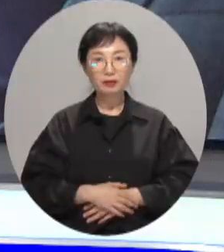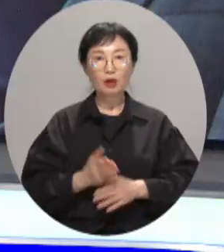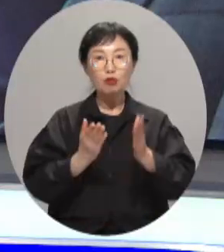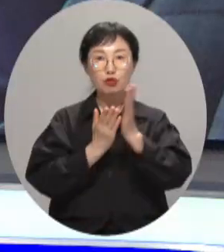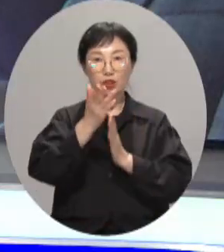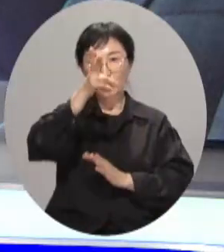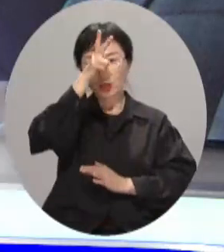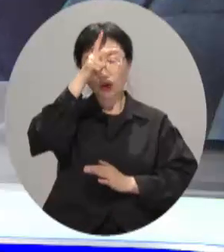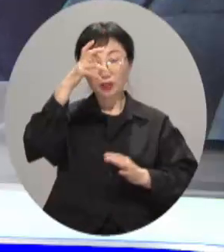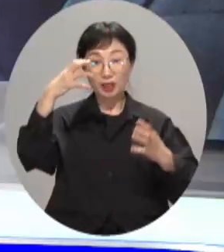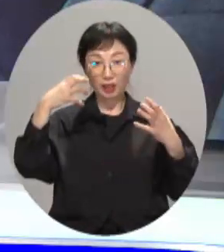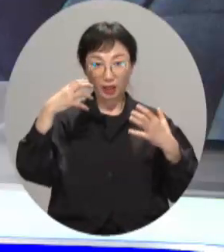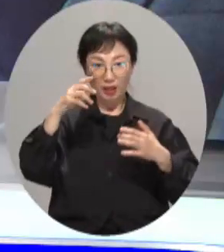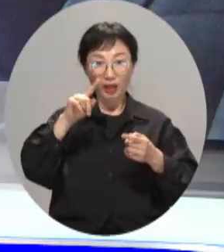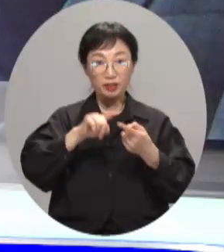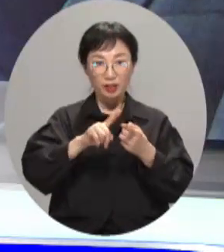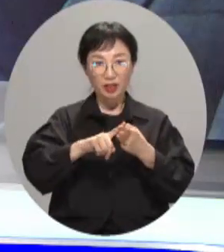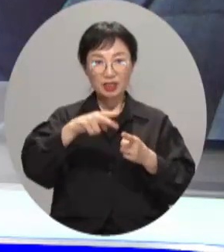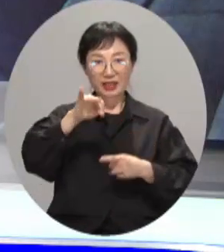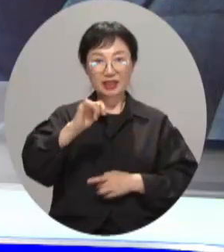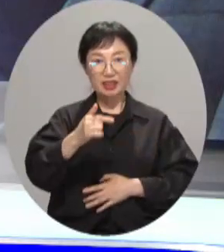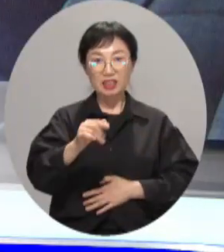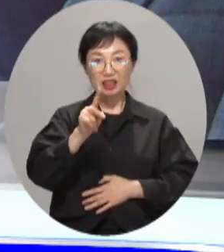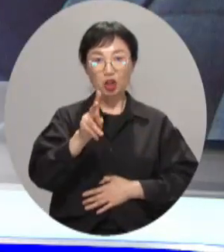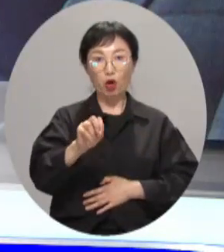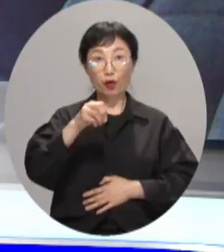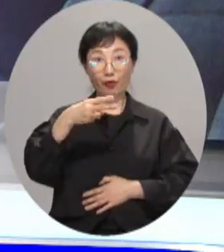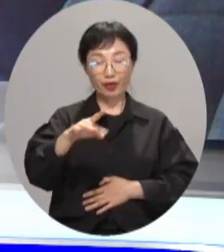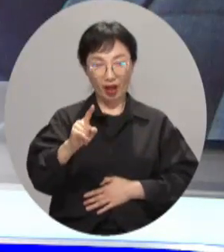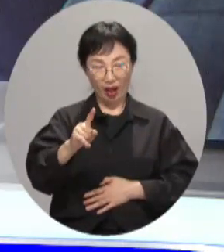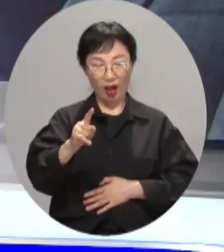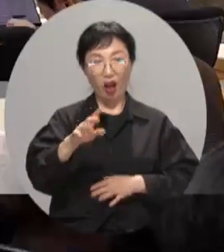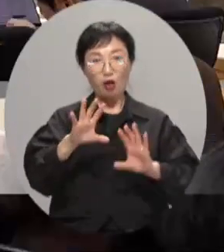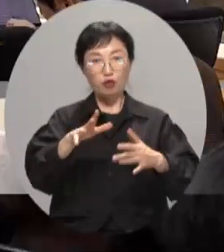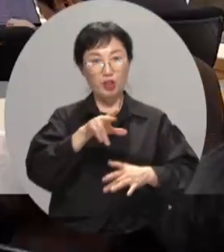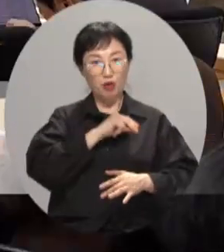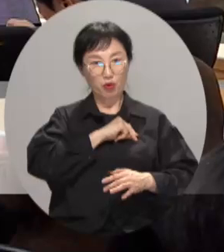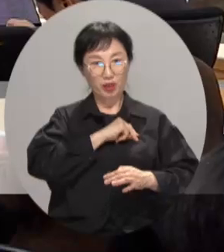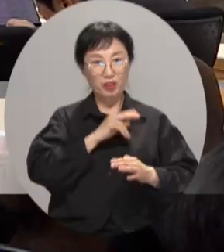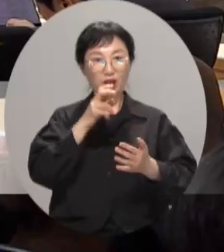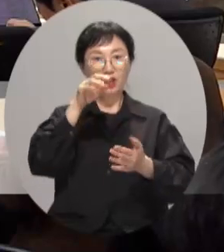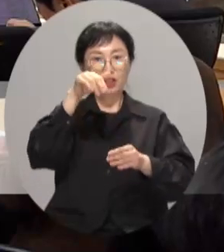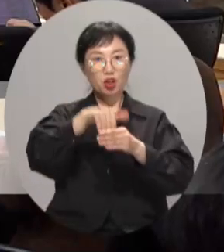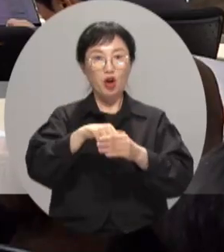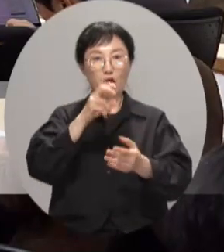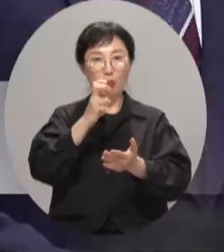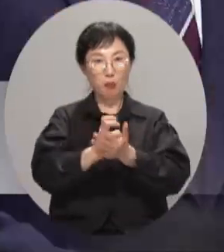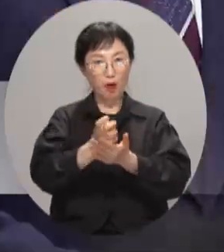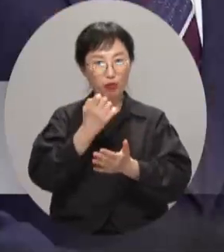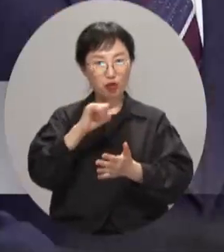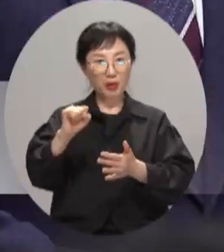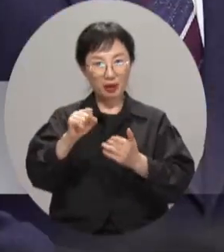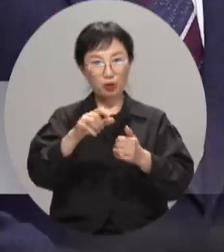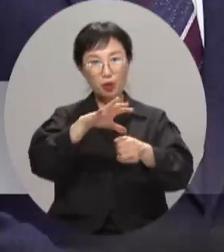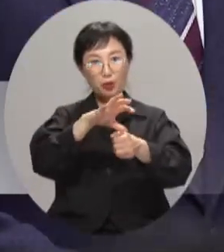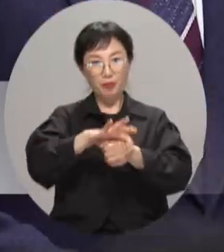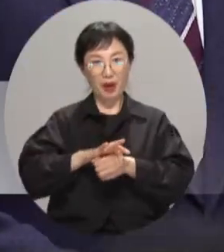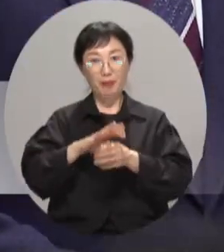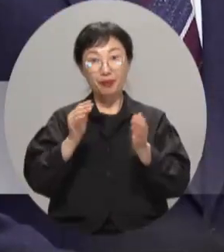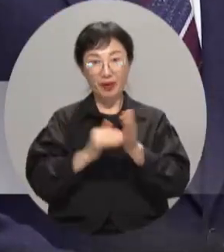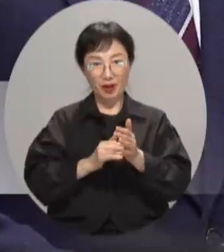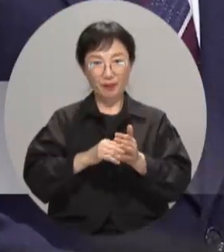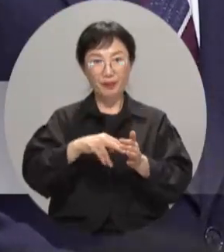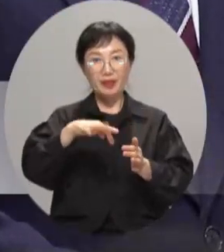군상 경찰서가 더불어민주당 신용대 국회의원을 공직선거법 위반 혐의로 검찰에 송치했습니다